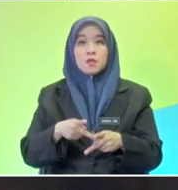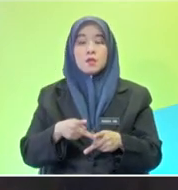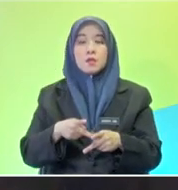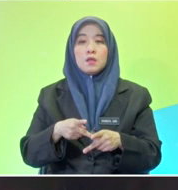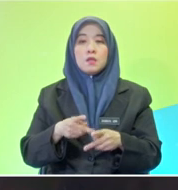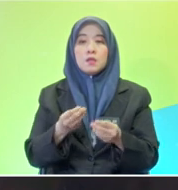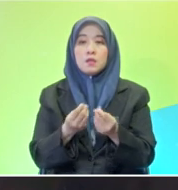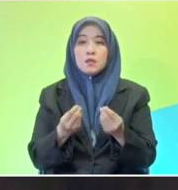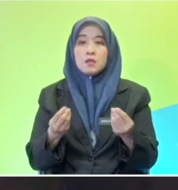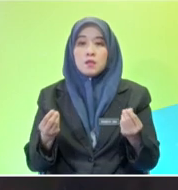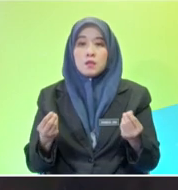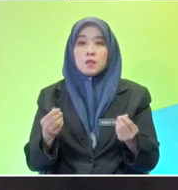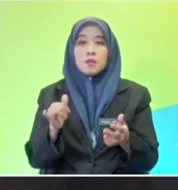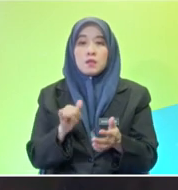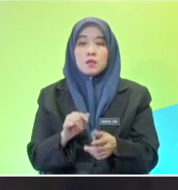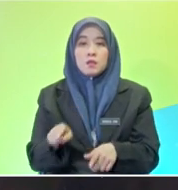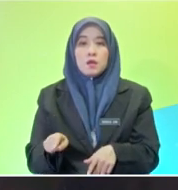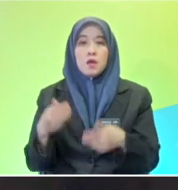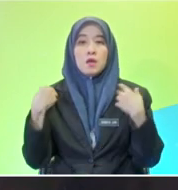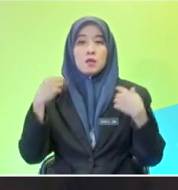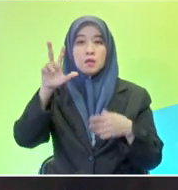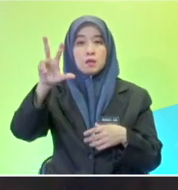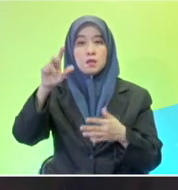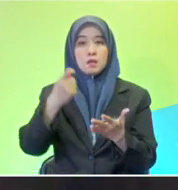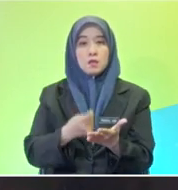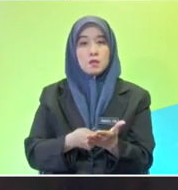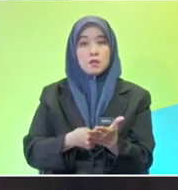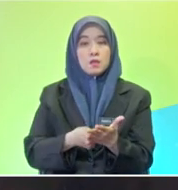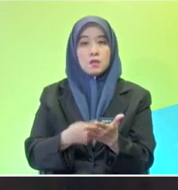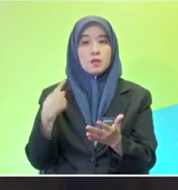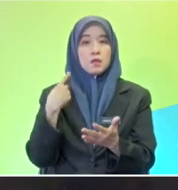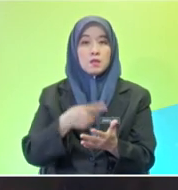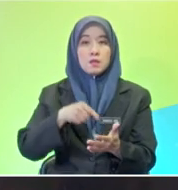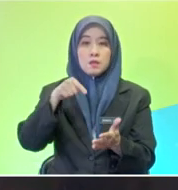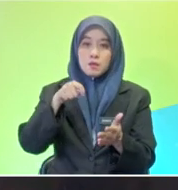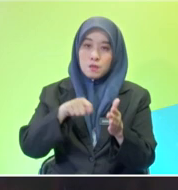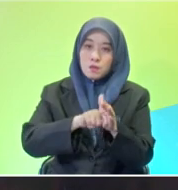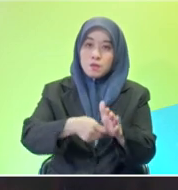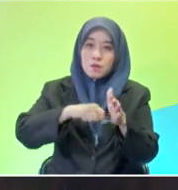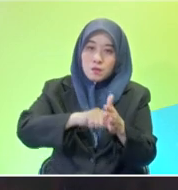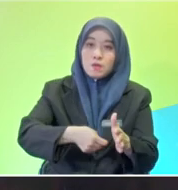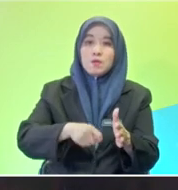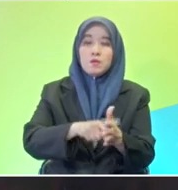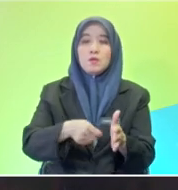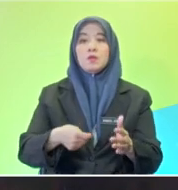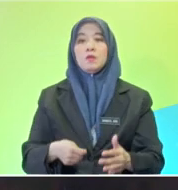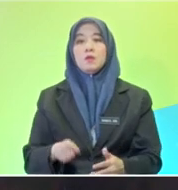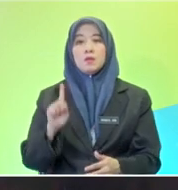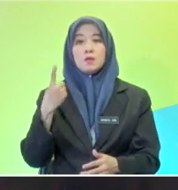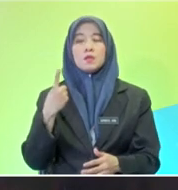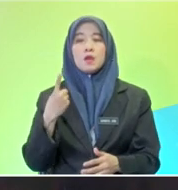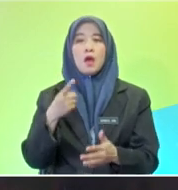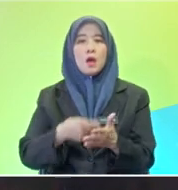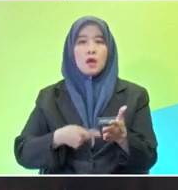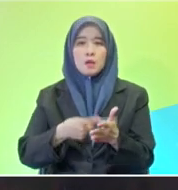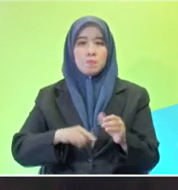di sini ada 3 penanda. Mm-hmm. Ha, kita cocok, Fika cocok je. Bila kenal pasti tanah tu cocok je. Apakah boleh jenis